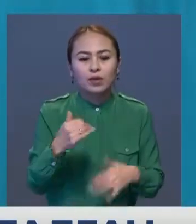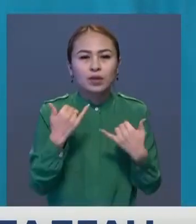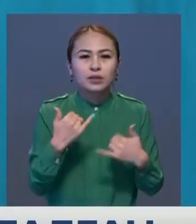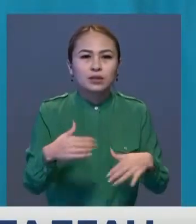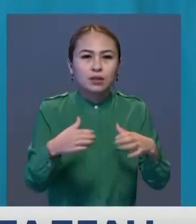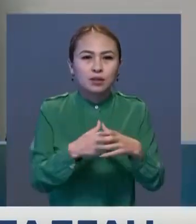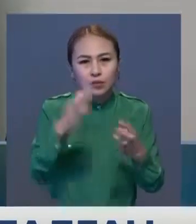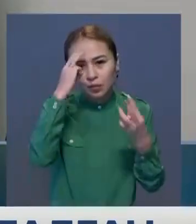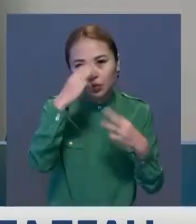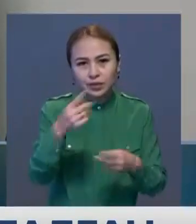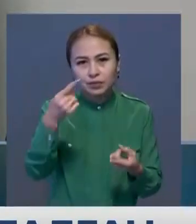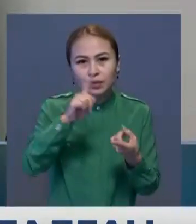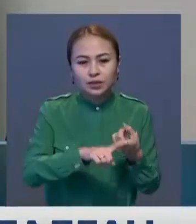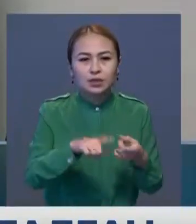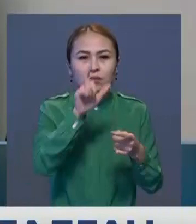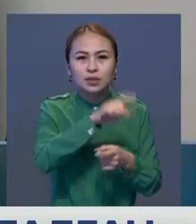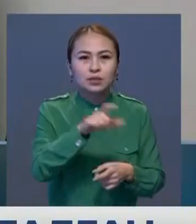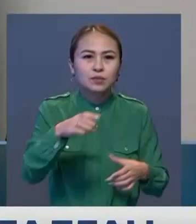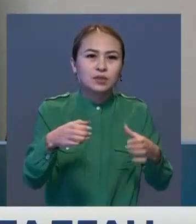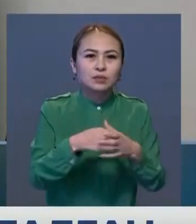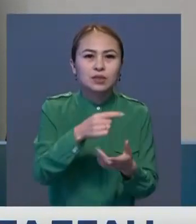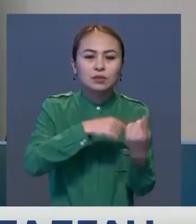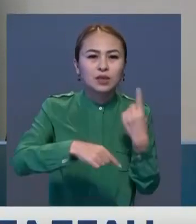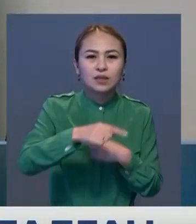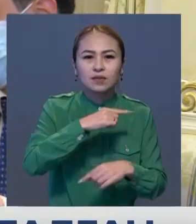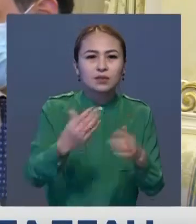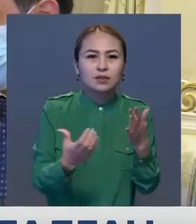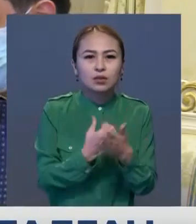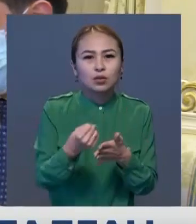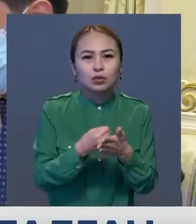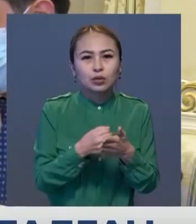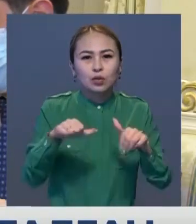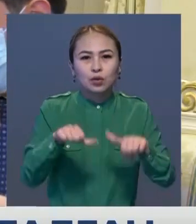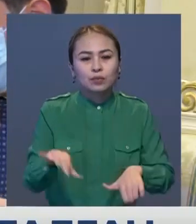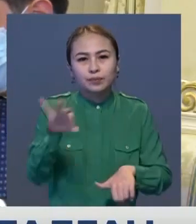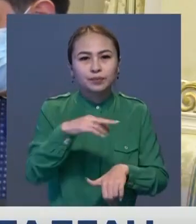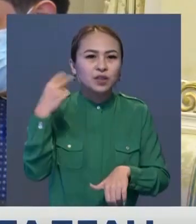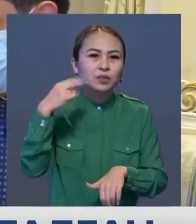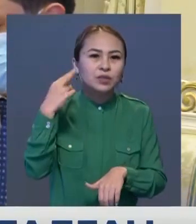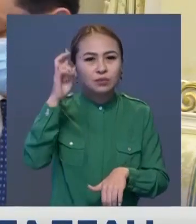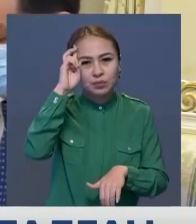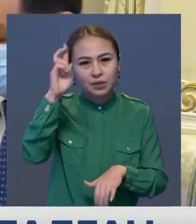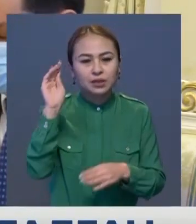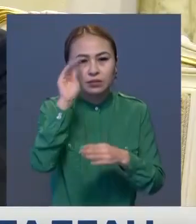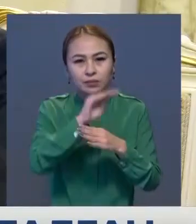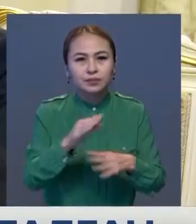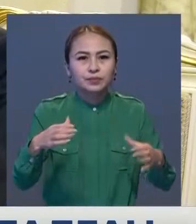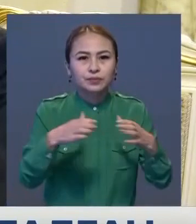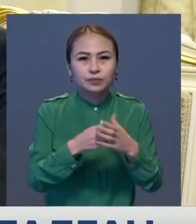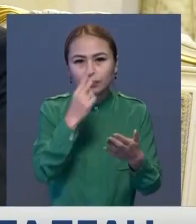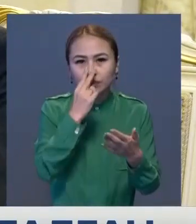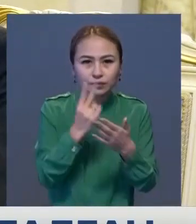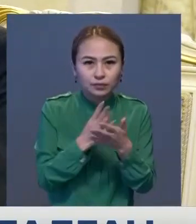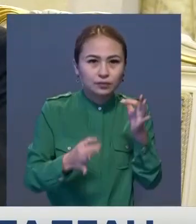қазіргі заман талабына сай болуға және азаматтарымыздың бизнес пен инвесторлардың құқықтарын қорғауы тиіс. Президент мемлекет